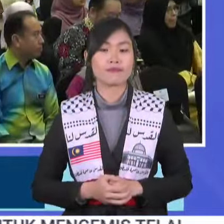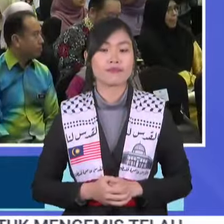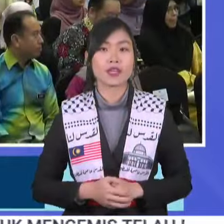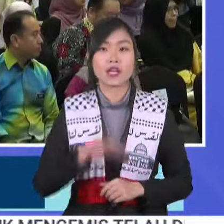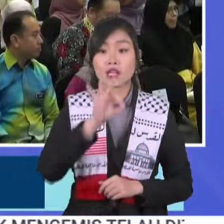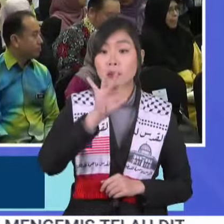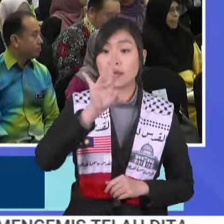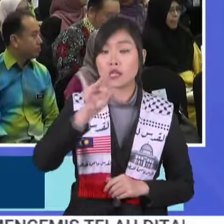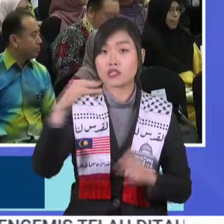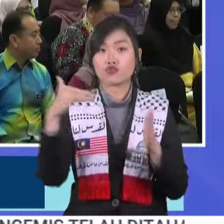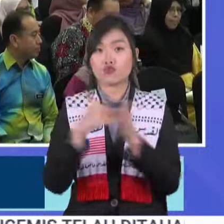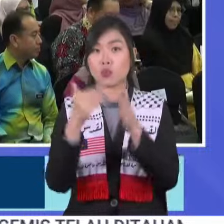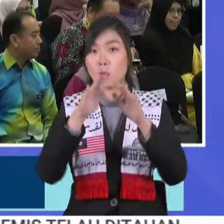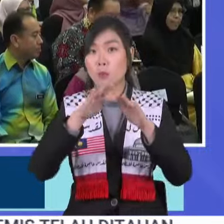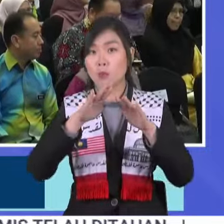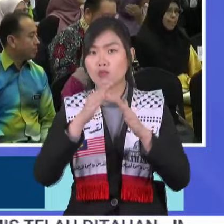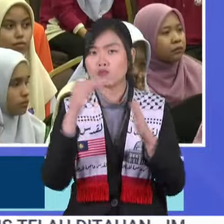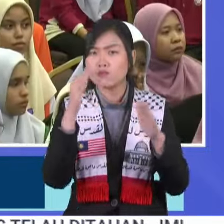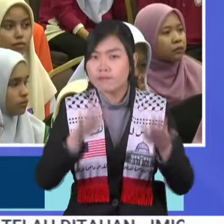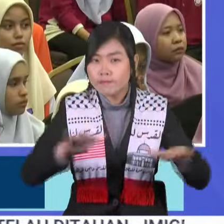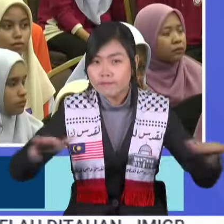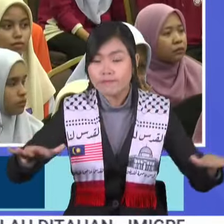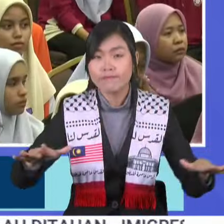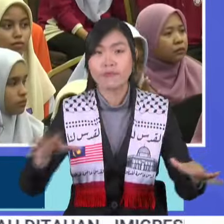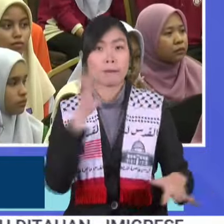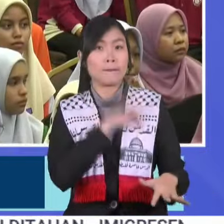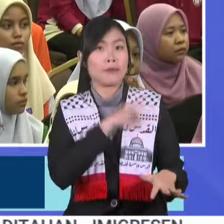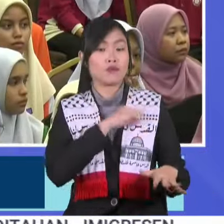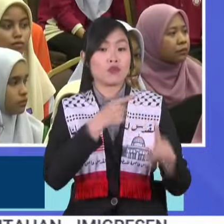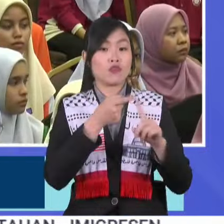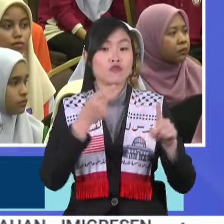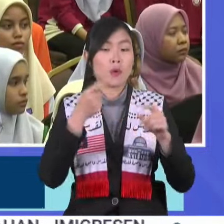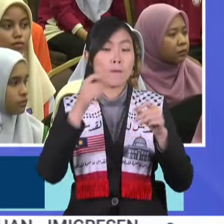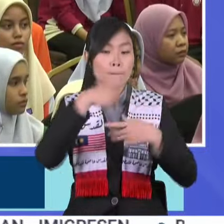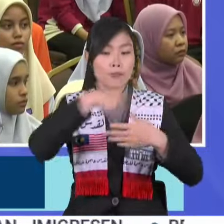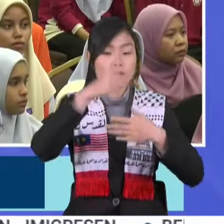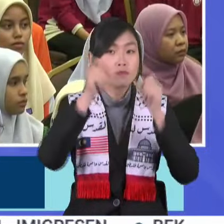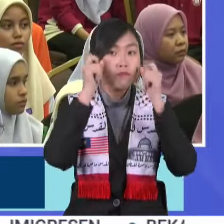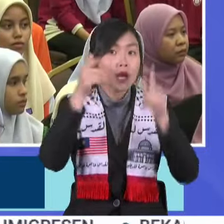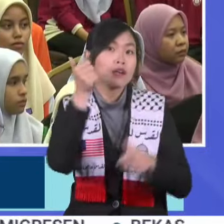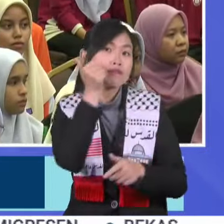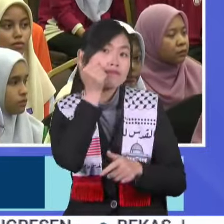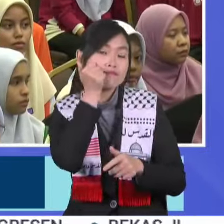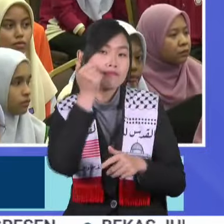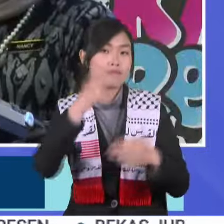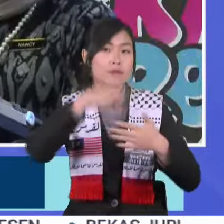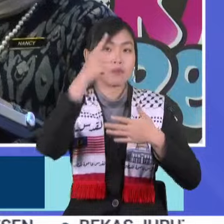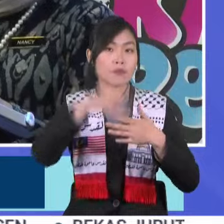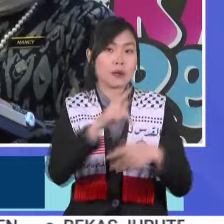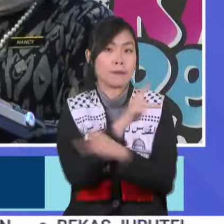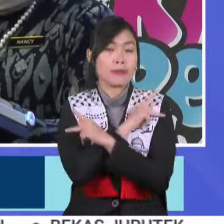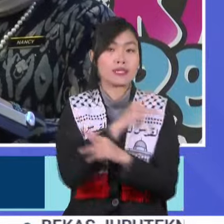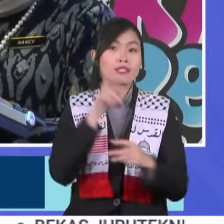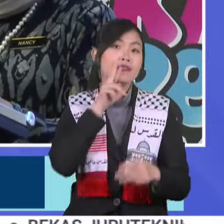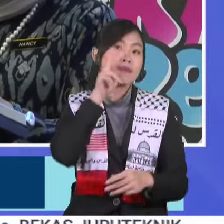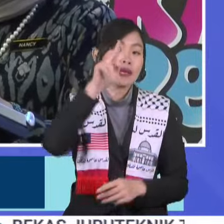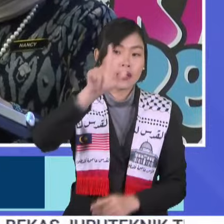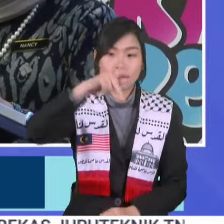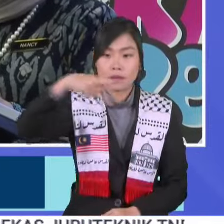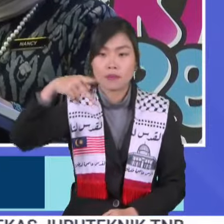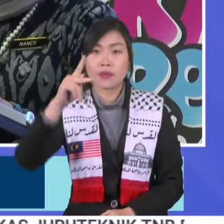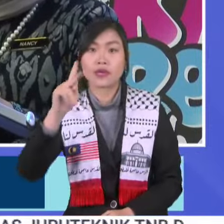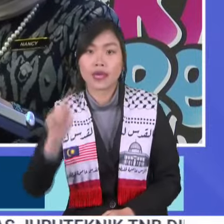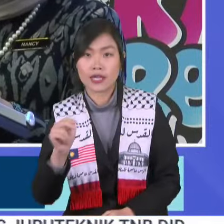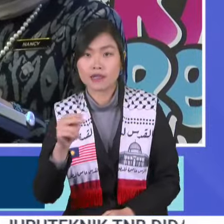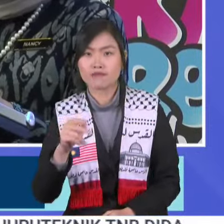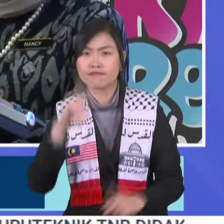Seramai 98,000 murid menerima manfaat menerusi program kesedaran HEAT. Program Kasih Remaja LPPKN ini, jelas Menteri